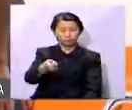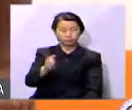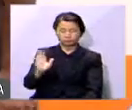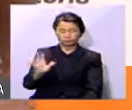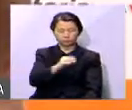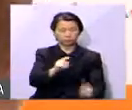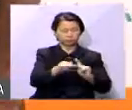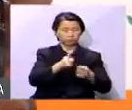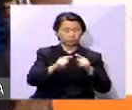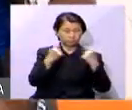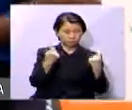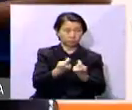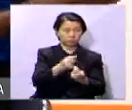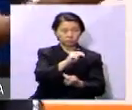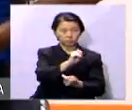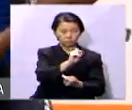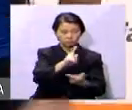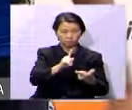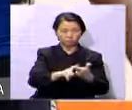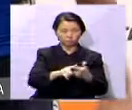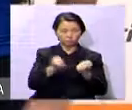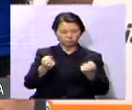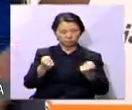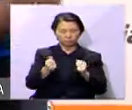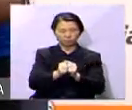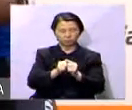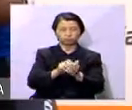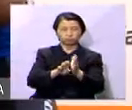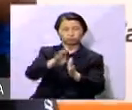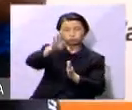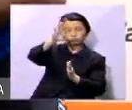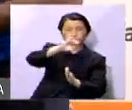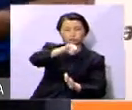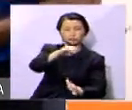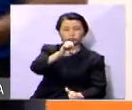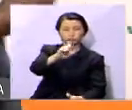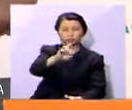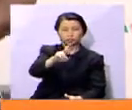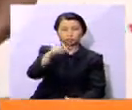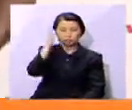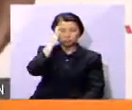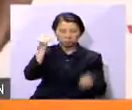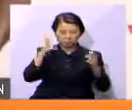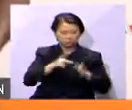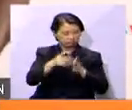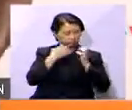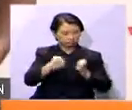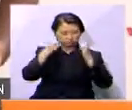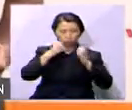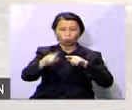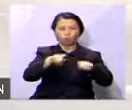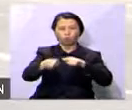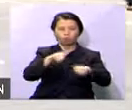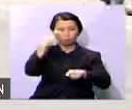bersama rakan sepasukan Nik Muhammad Azan Zulkifli bertekad untuk menawan puncak Gunung Jerai walau menyedari ramai pakar bukit bersaing